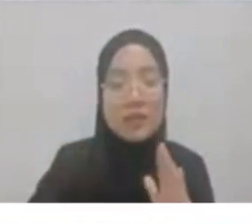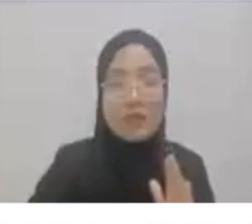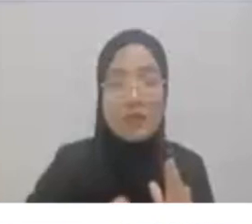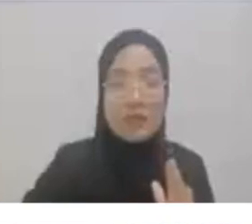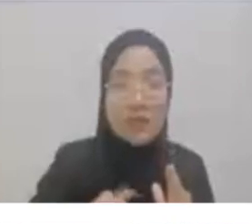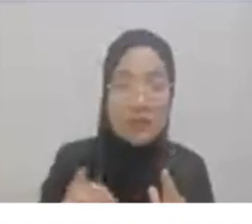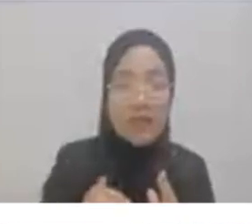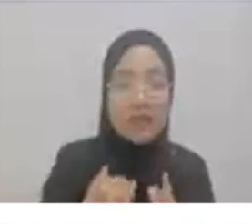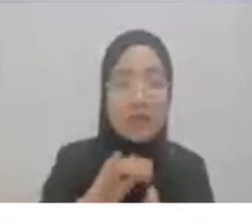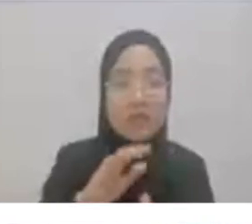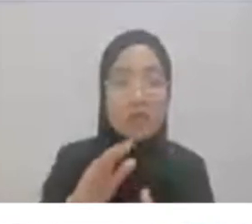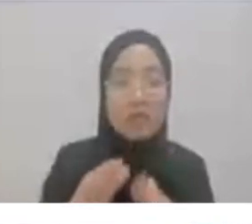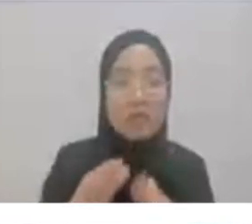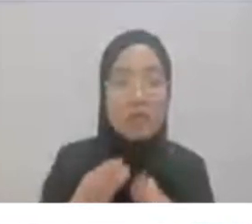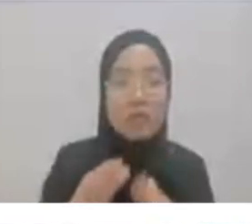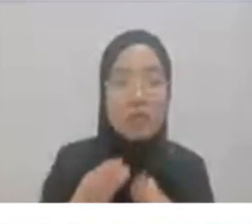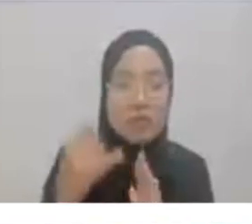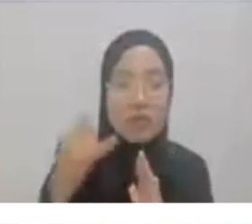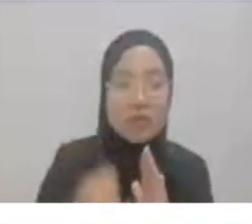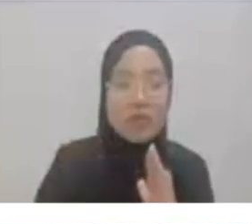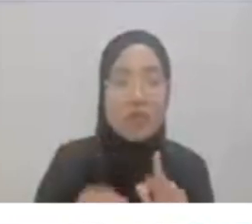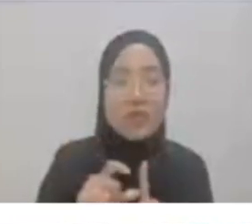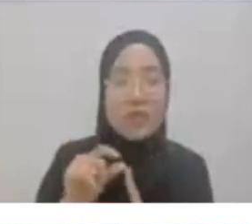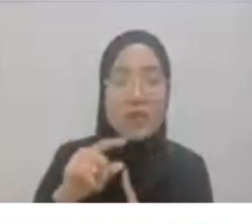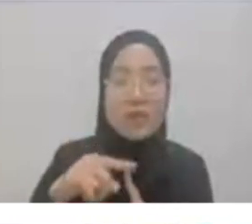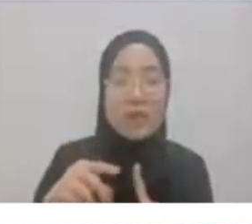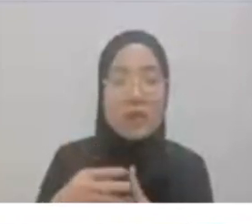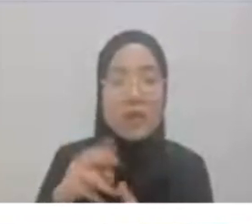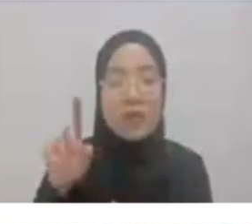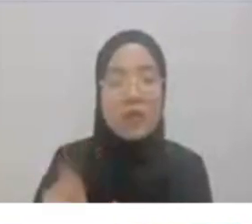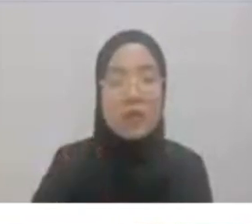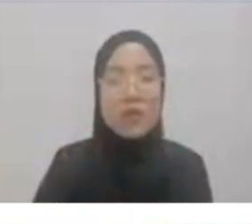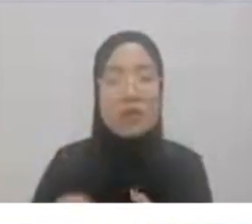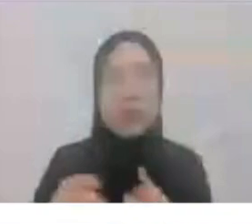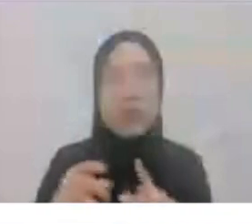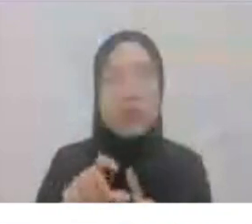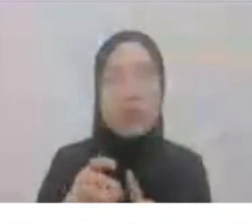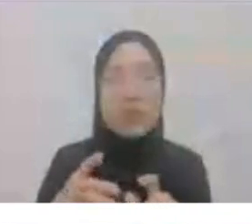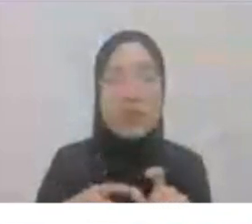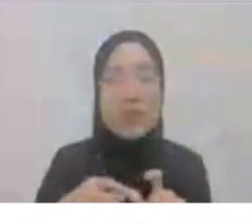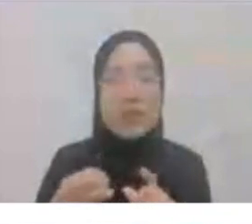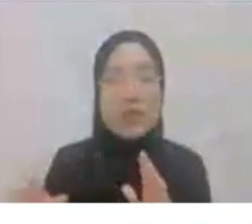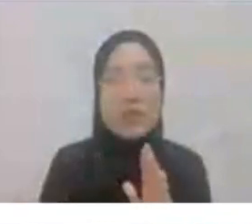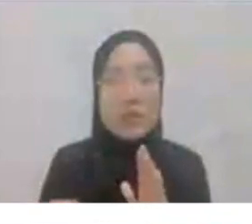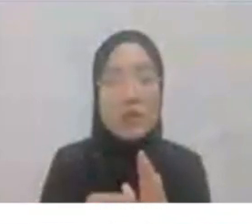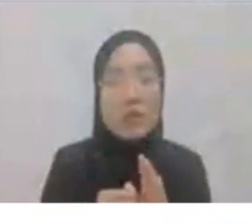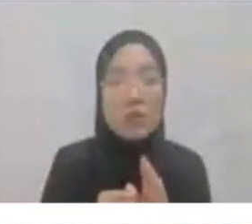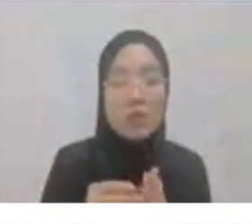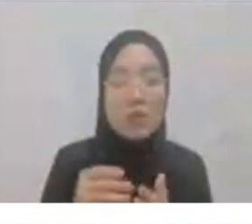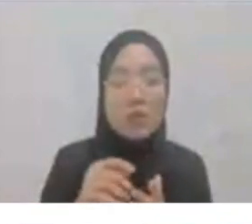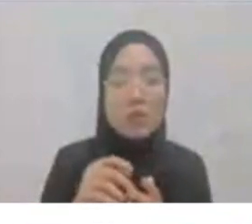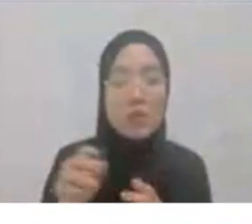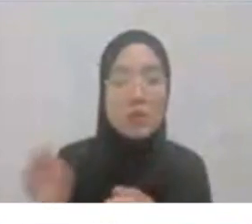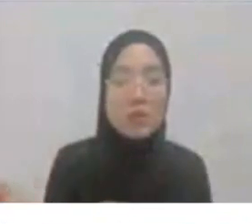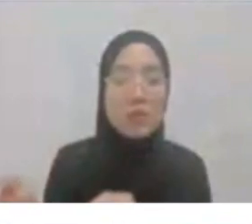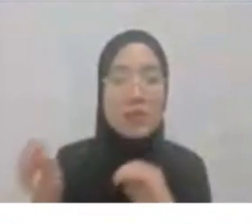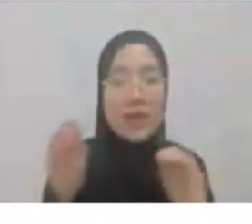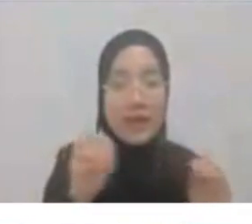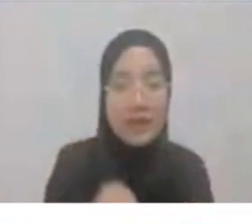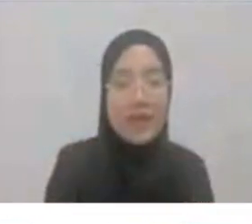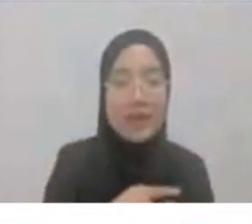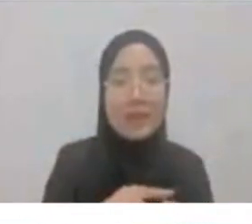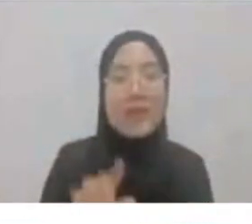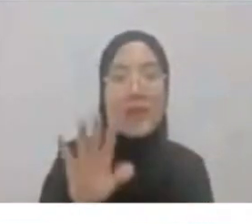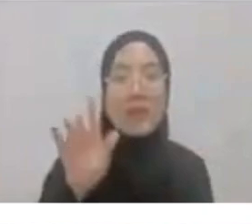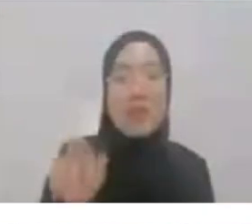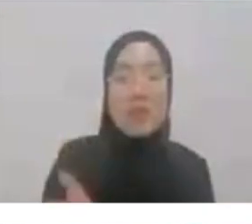mengisi dptb seharusnya pemilih atas nama Desi Maria Sari dimasukkan dalam pada daftar hadir pemilih pindahan sedangkan kelima pemilih lainnya